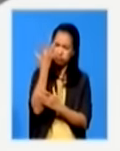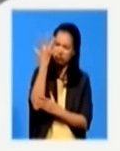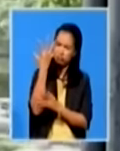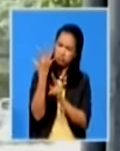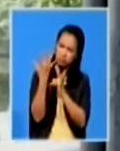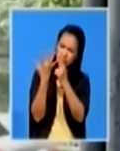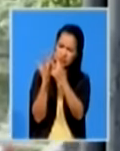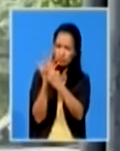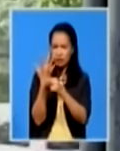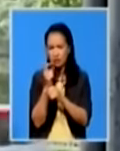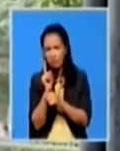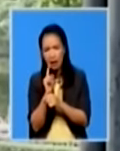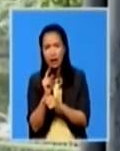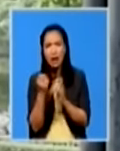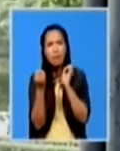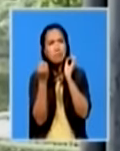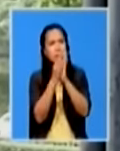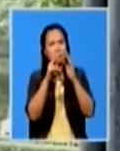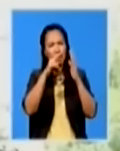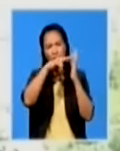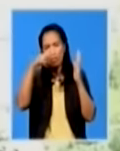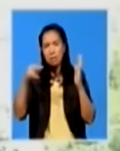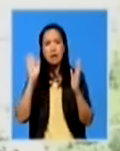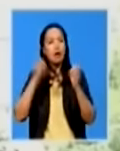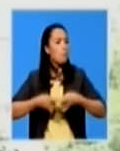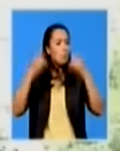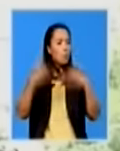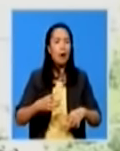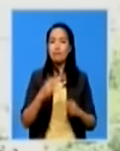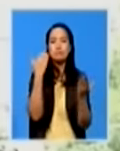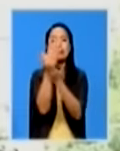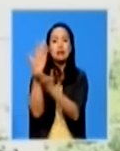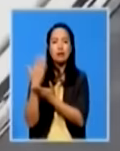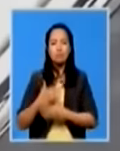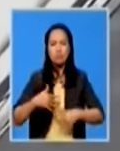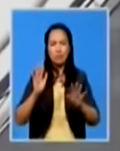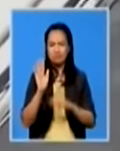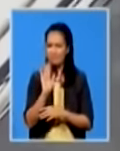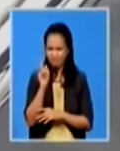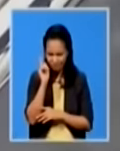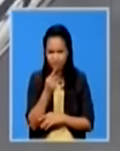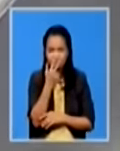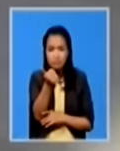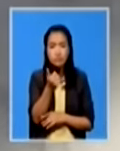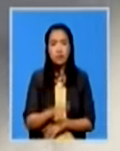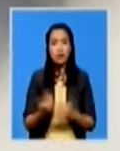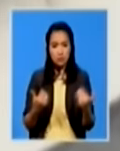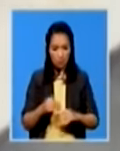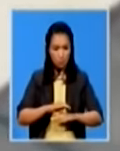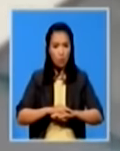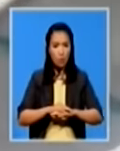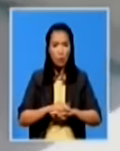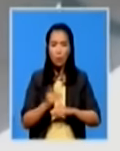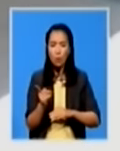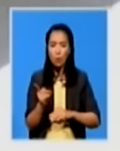ะครับไม่ให้รบกวนระบบสายไฟฟ้าไม่ให้ตัดเรื่อยเปื่อยไปเรื่อยต่อจนการที่จะต้องทำลายอุโมงค์ต้นไม้ที่ไปกีดขวางอ